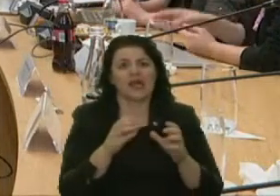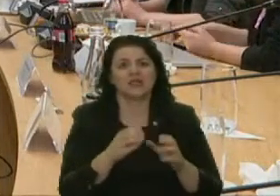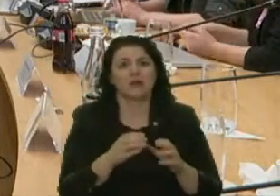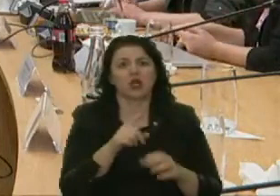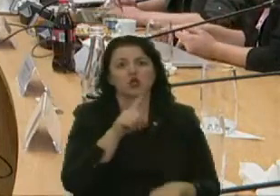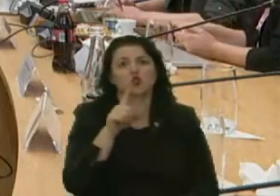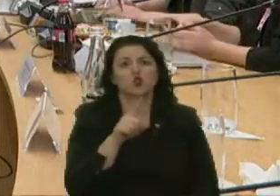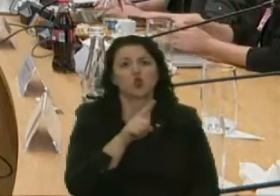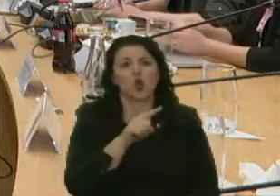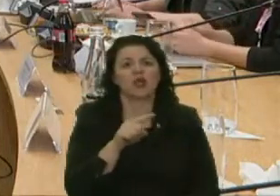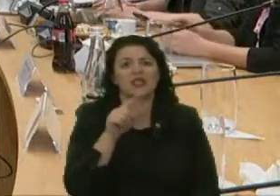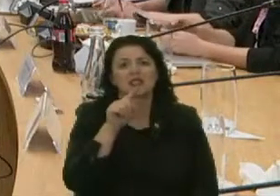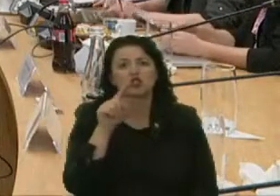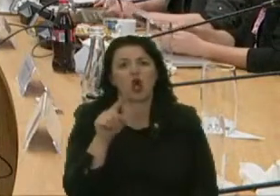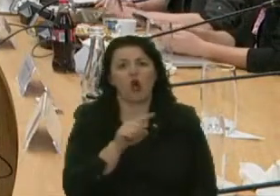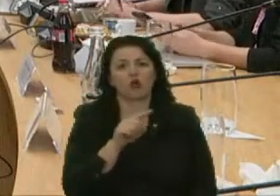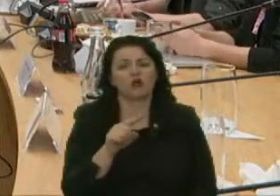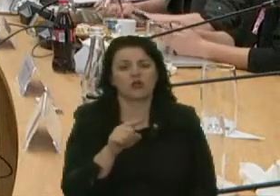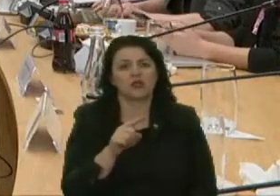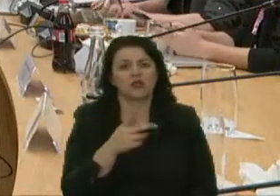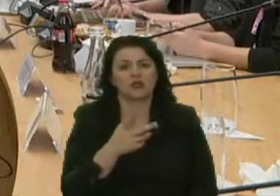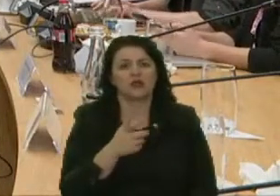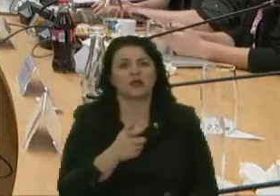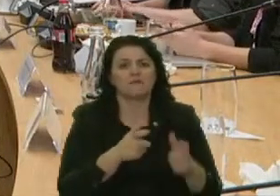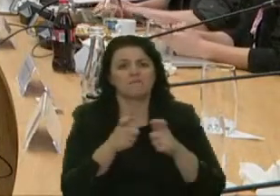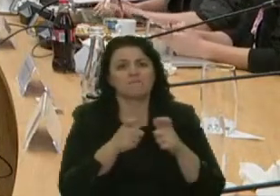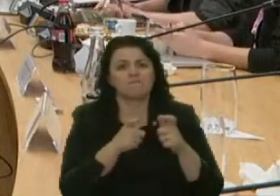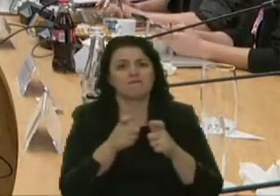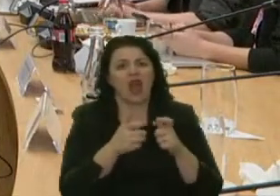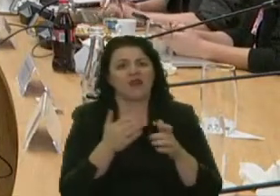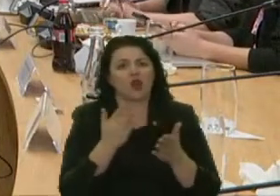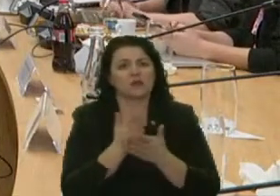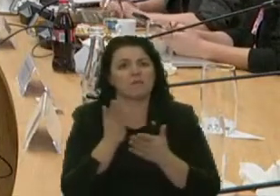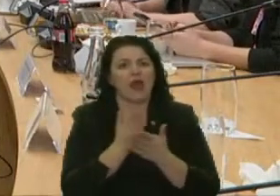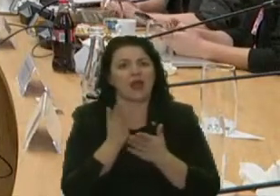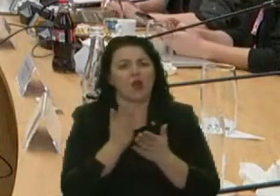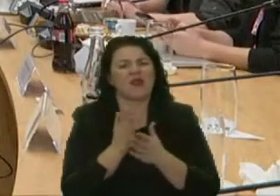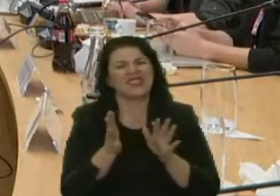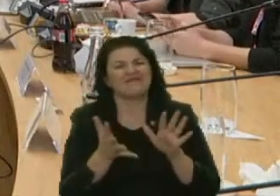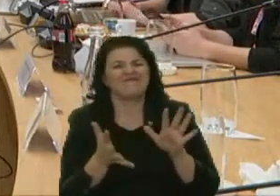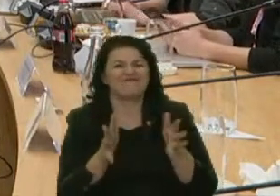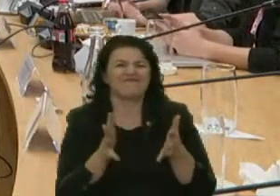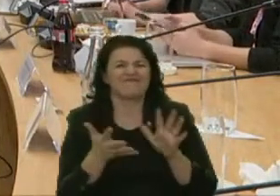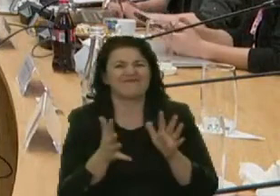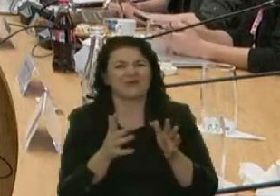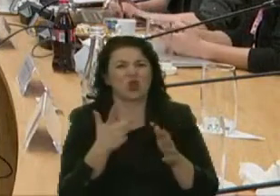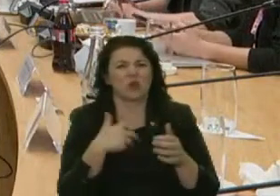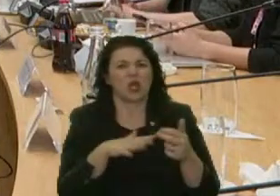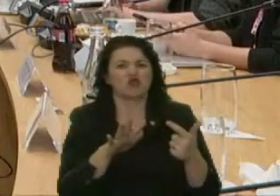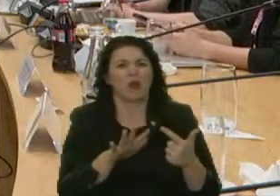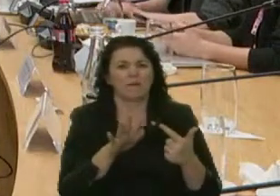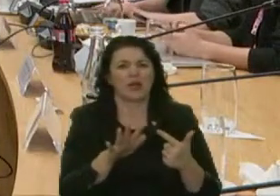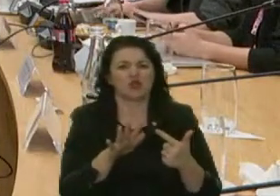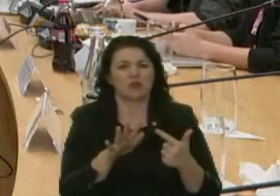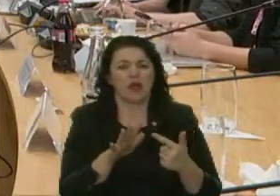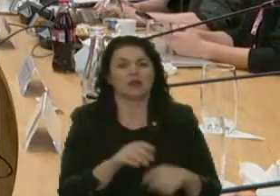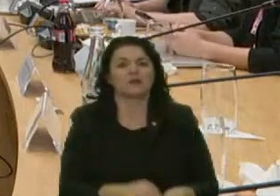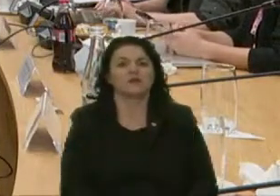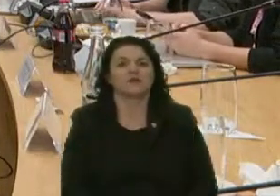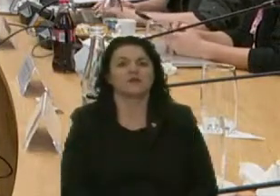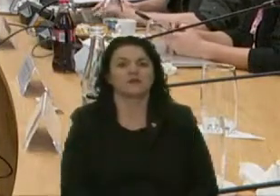zug zon gestionat de echipa varu terem a fost mereu sub semnul incertitudinii din 2017